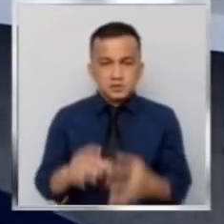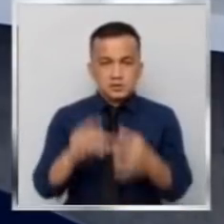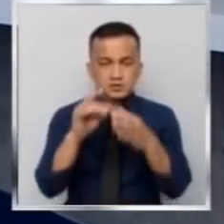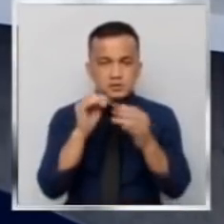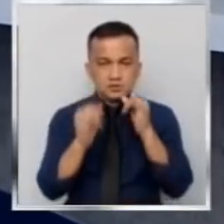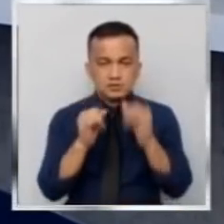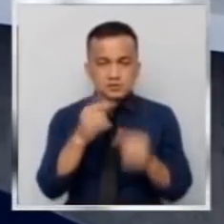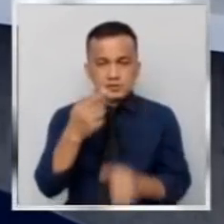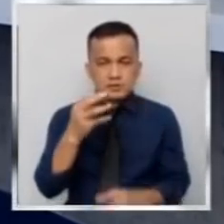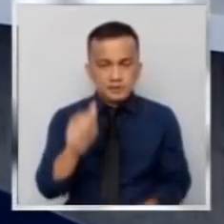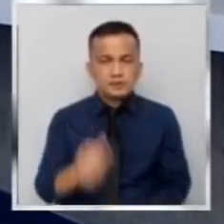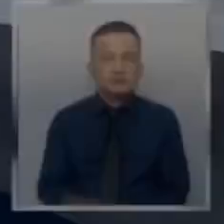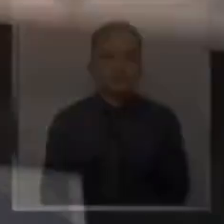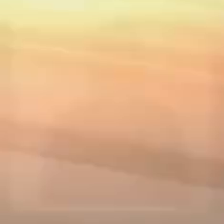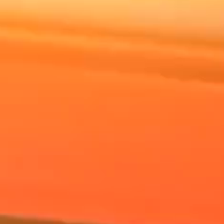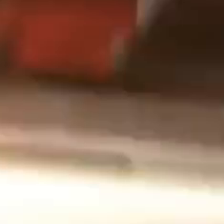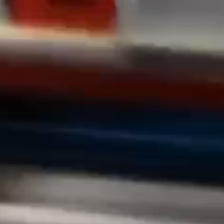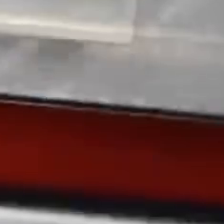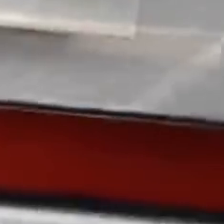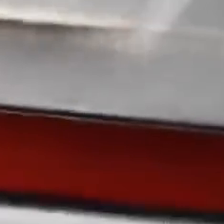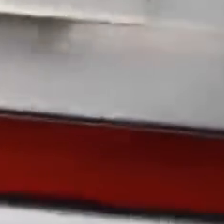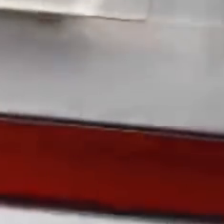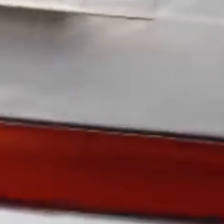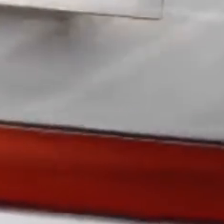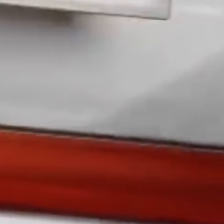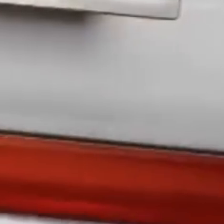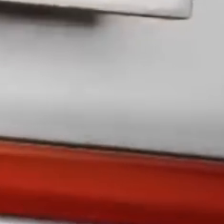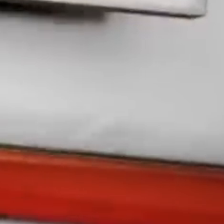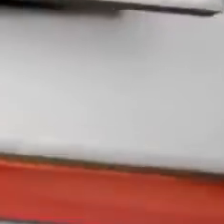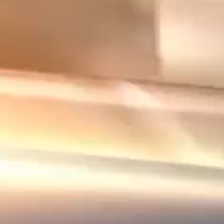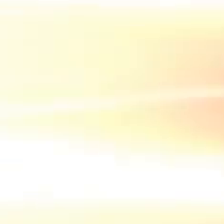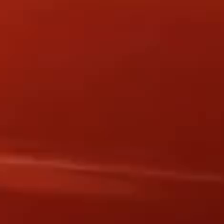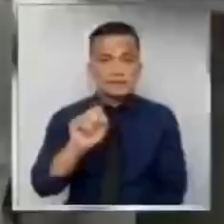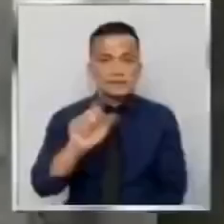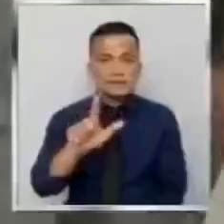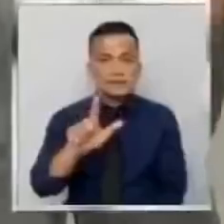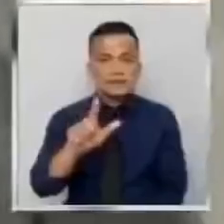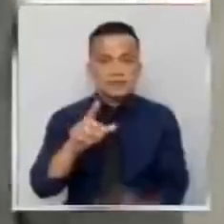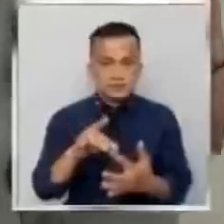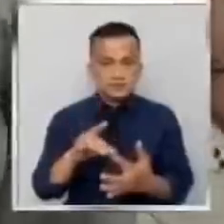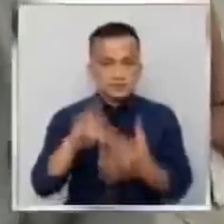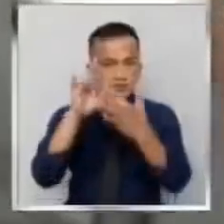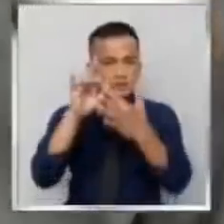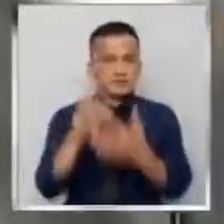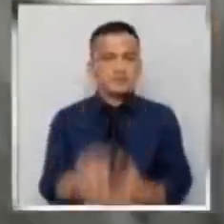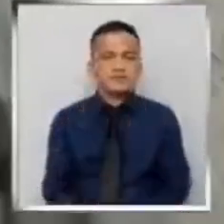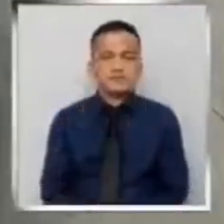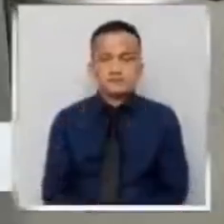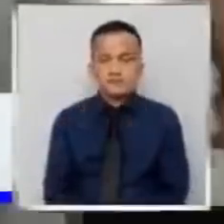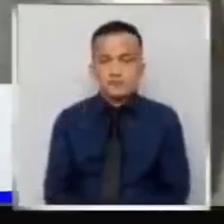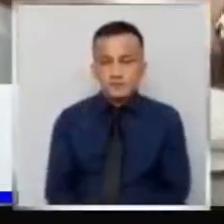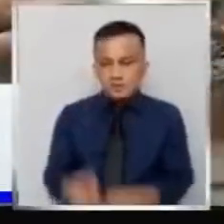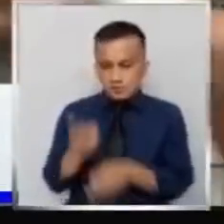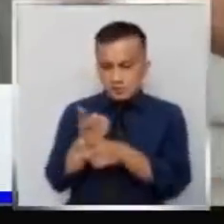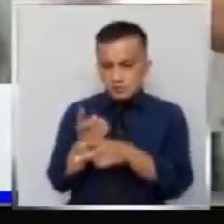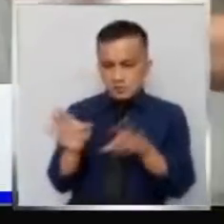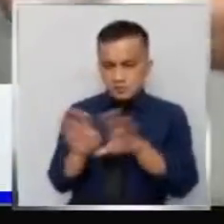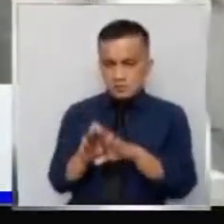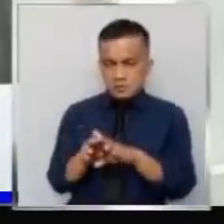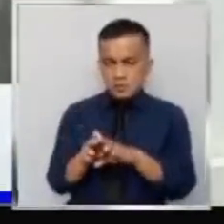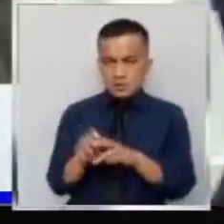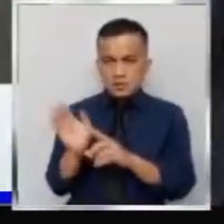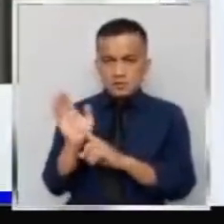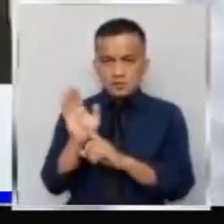News. At nakatutok si Emil Sumangil, exclusive! Bantay sarado na ipresenta kanina ng